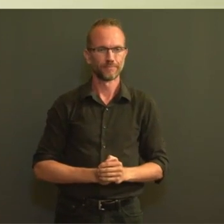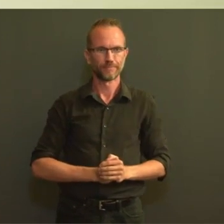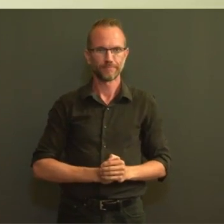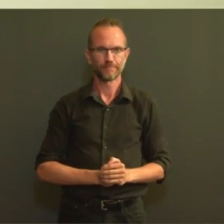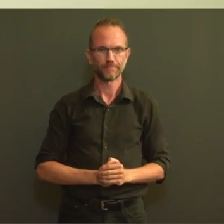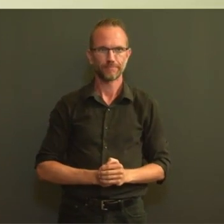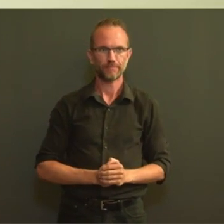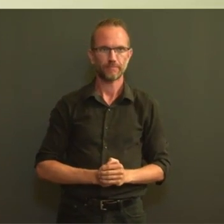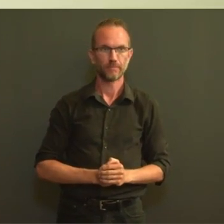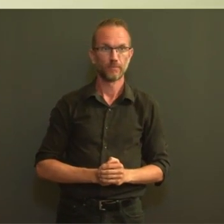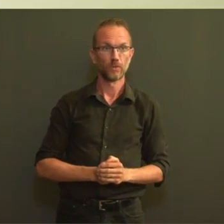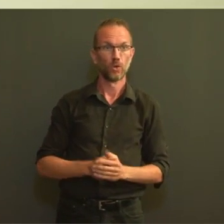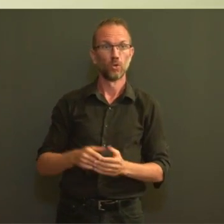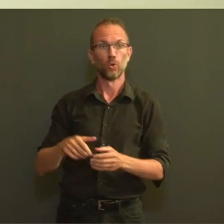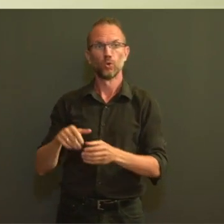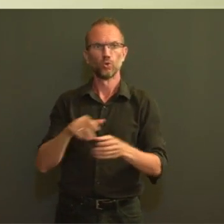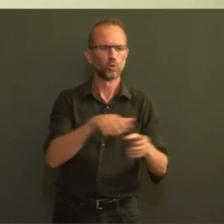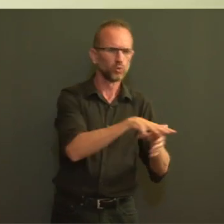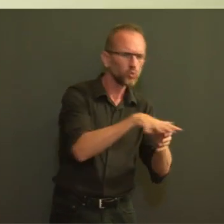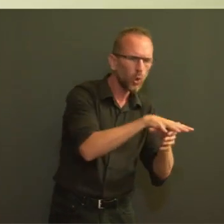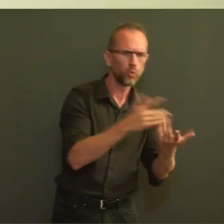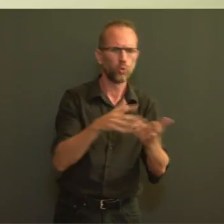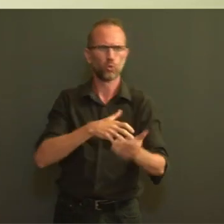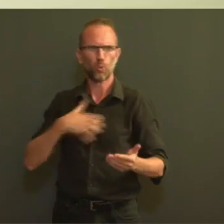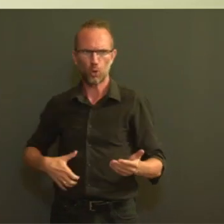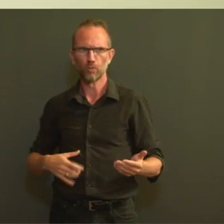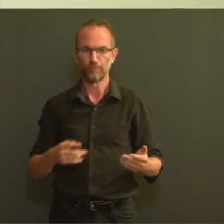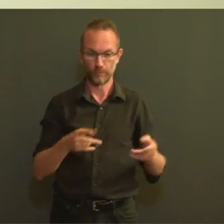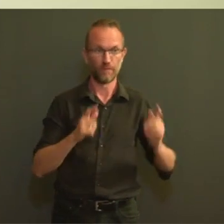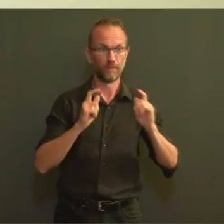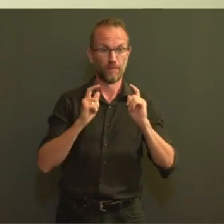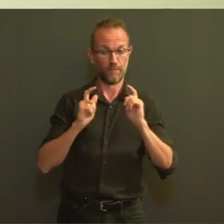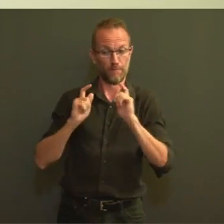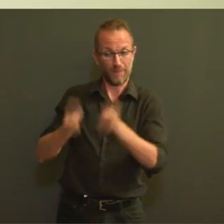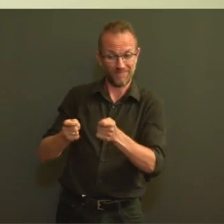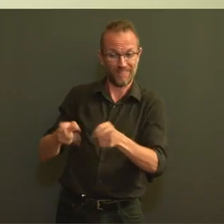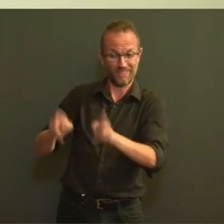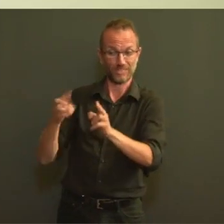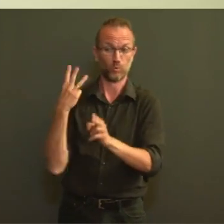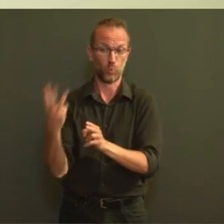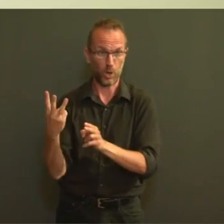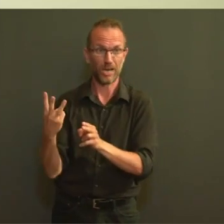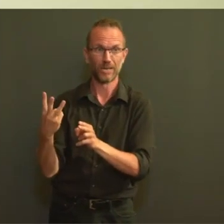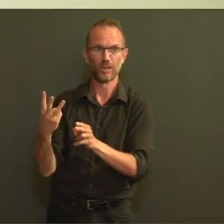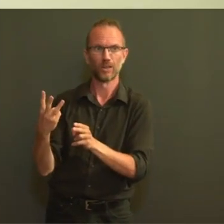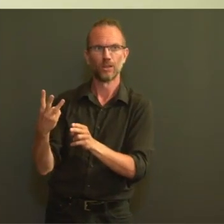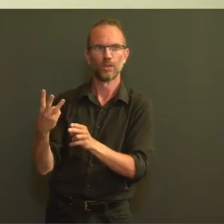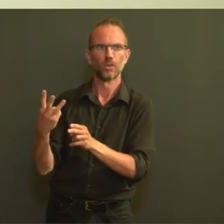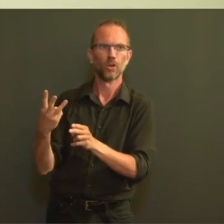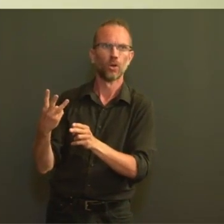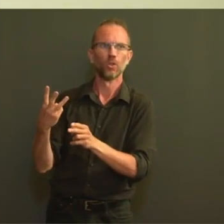Lorsqu'une commune ou une zone plus étendue est en phase 3, il sera possible de dépister une fois par mois le personnel des centres de